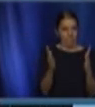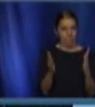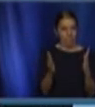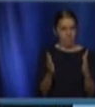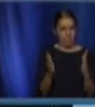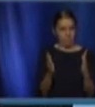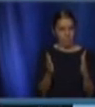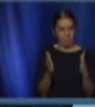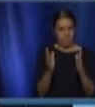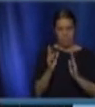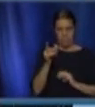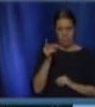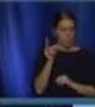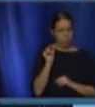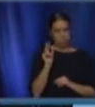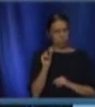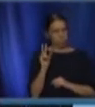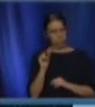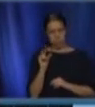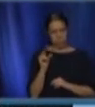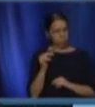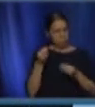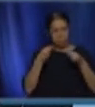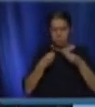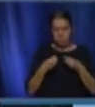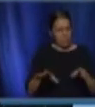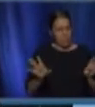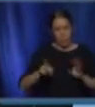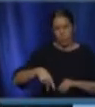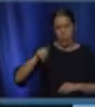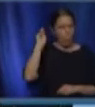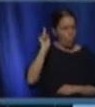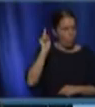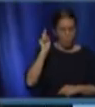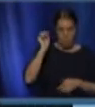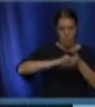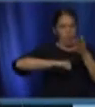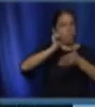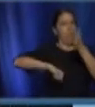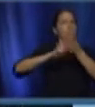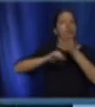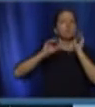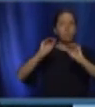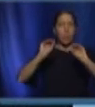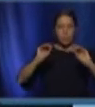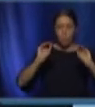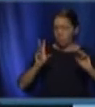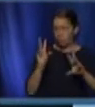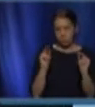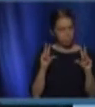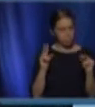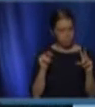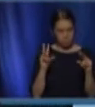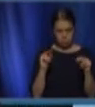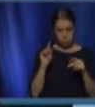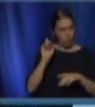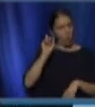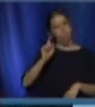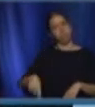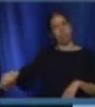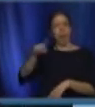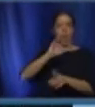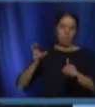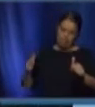de semaines au printemps. Les élèves ne sont pas allés à l'école pendant un certain temps, donc il y a du rattrapage à faire. Il y a une partie de